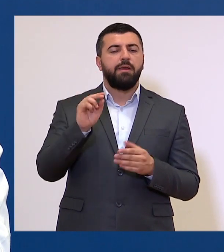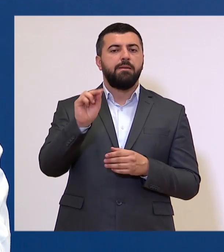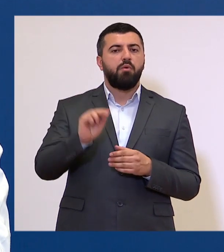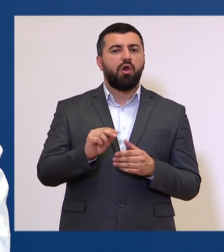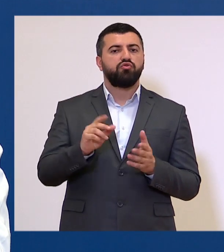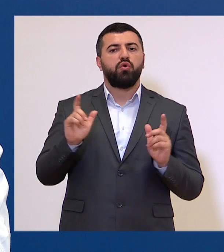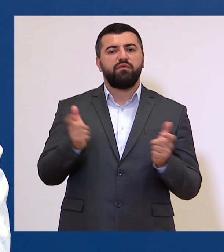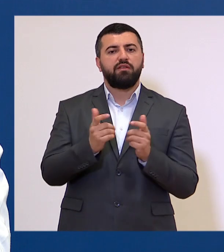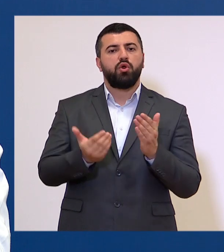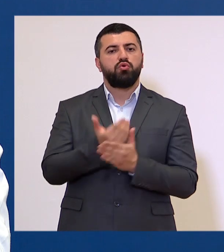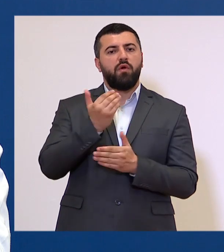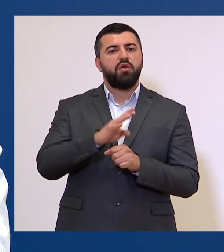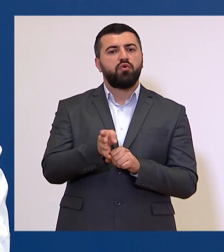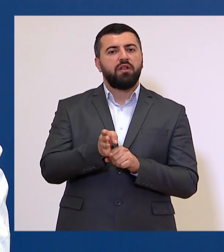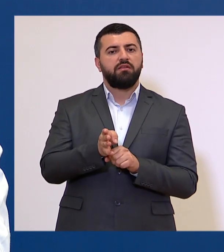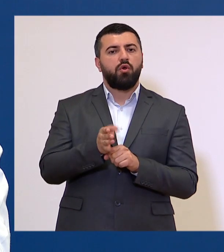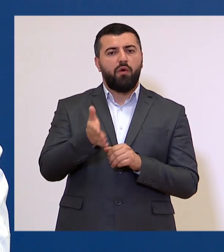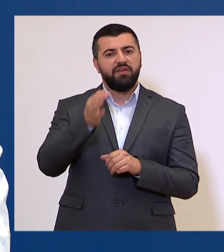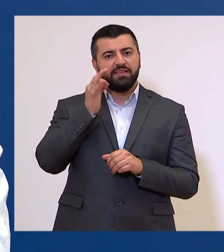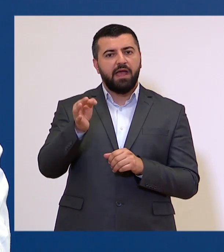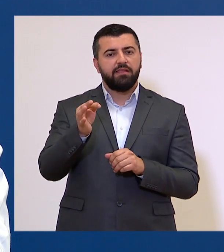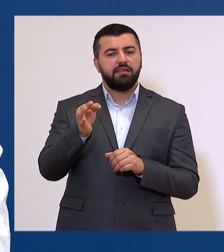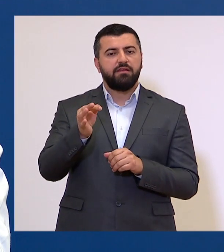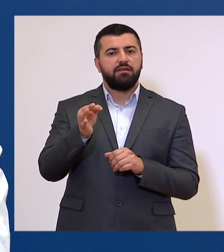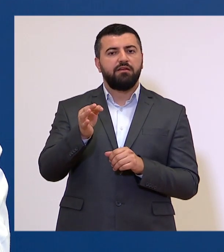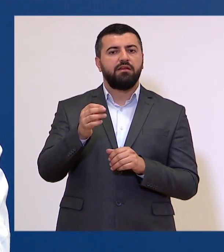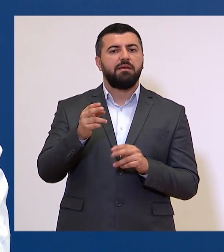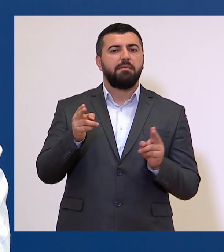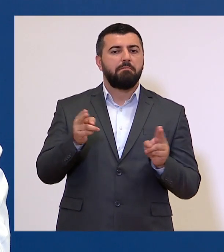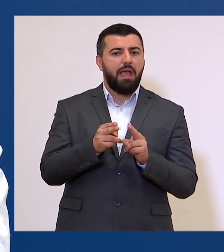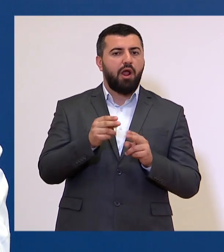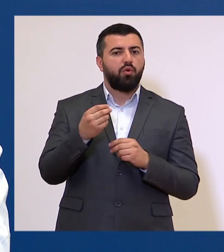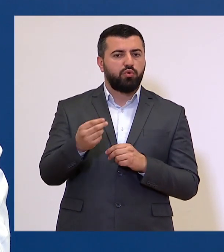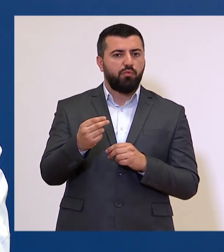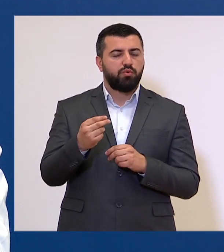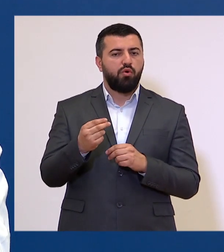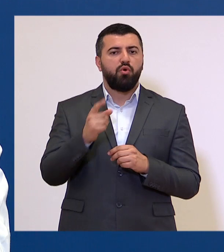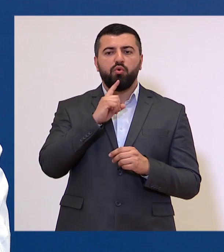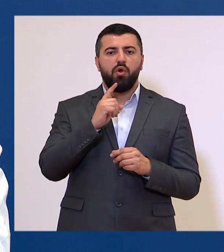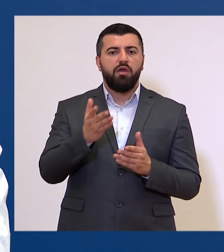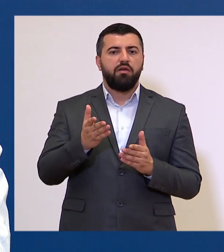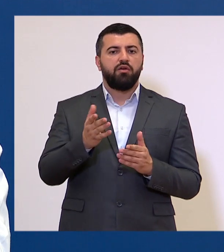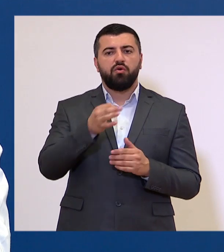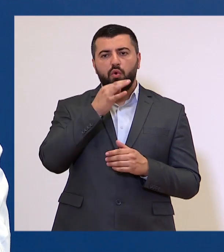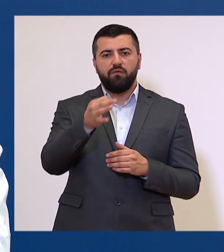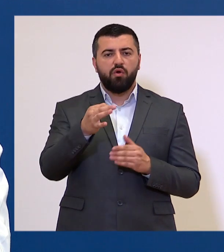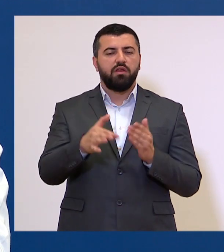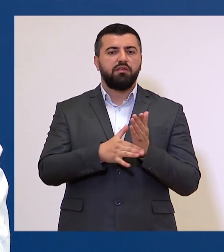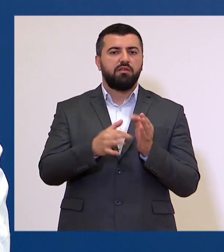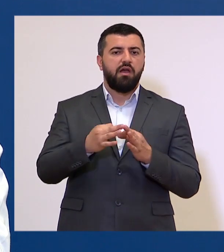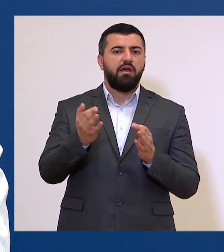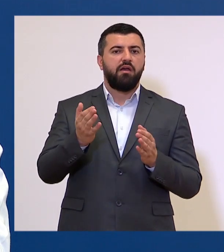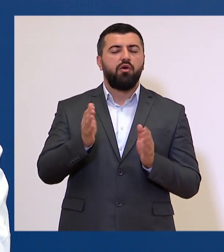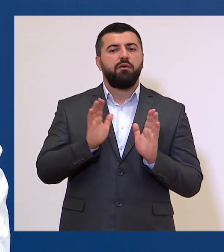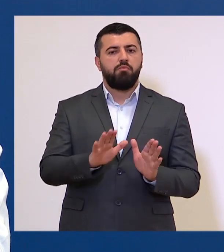da otkrivanje nove infekcije je ovih dana na jednom nivou koji govori da